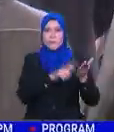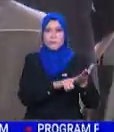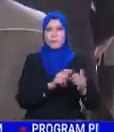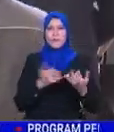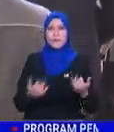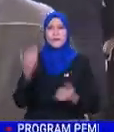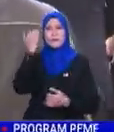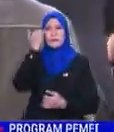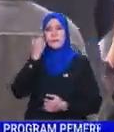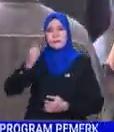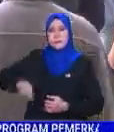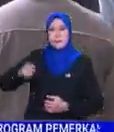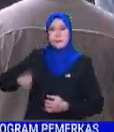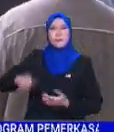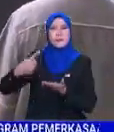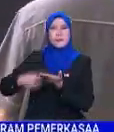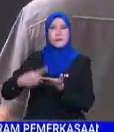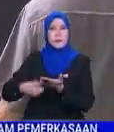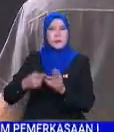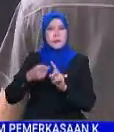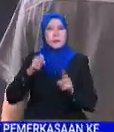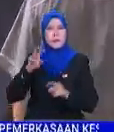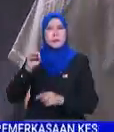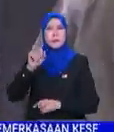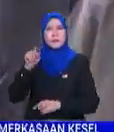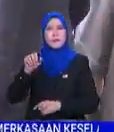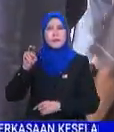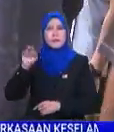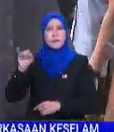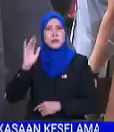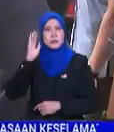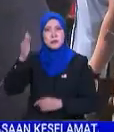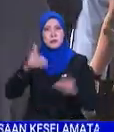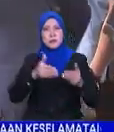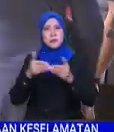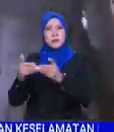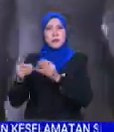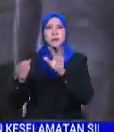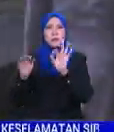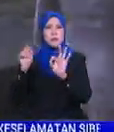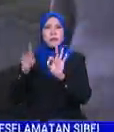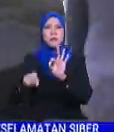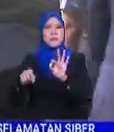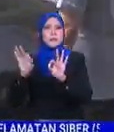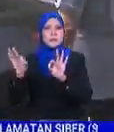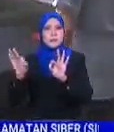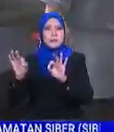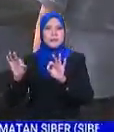Perbicaraan di hadapan Hakim Muhammad Zaini Mazlan bersambung 9 September depan.